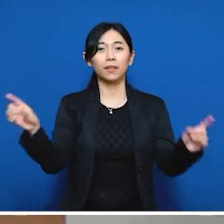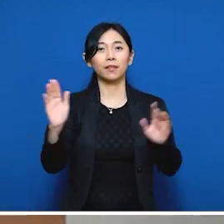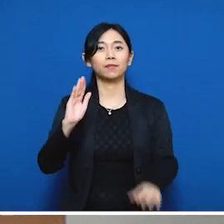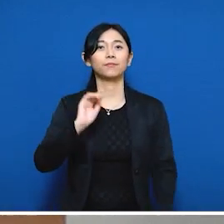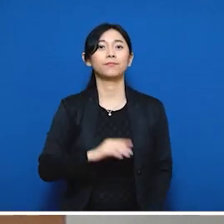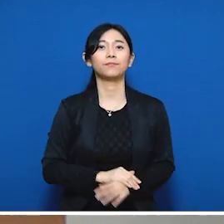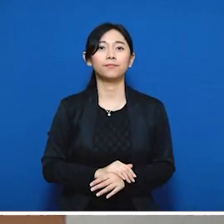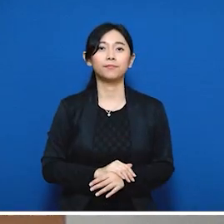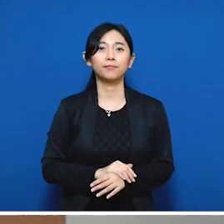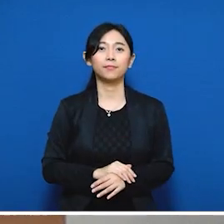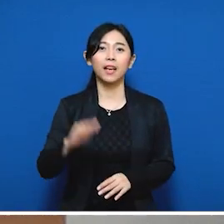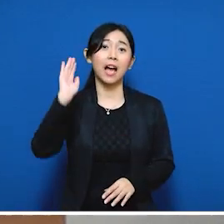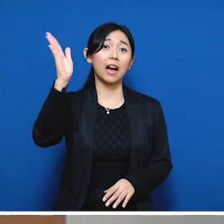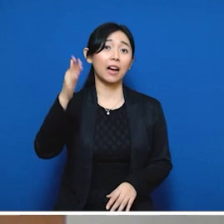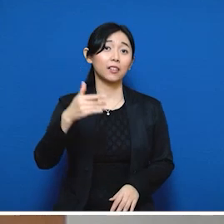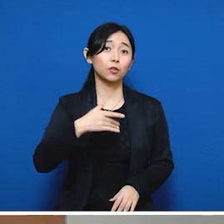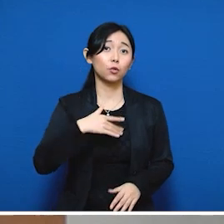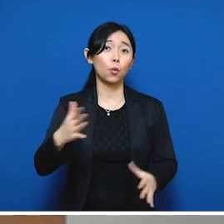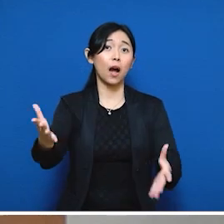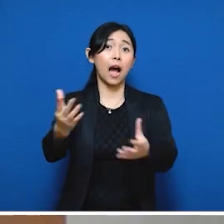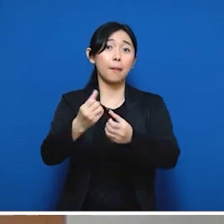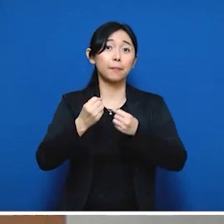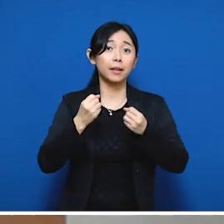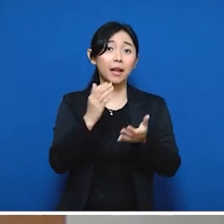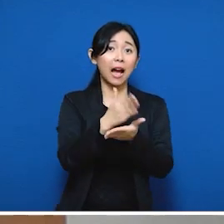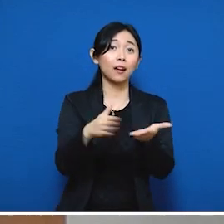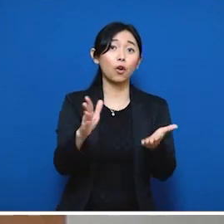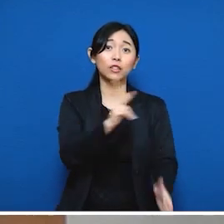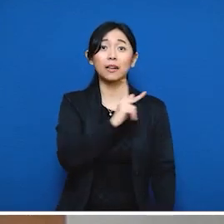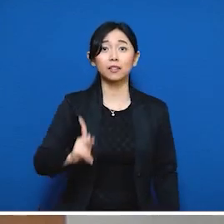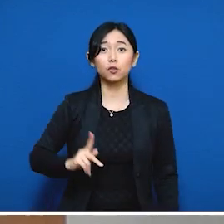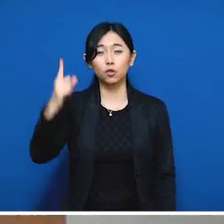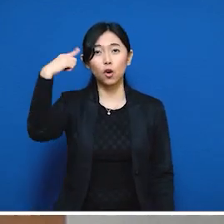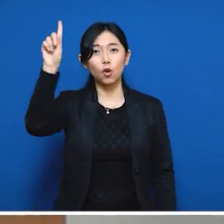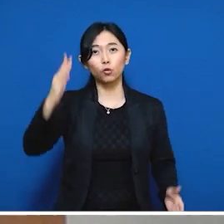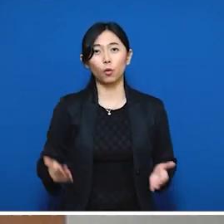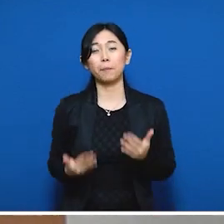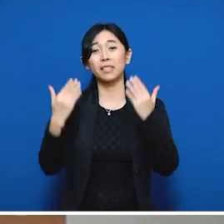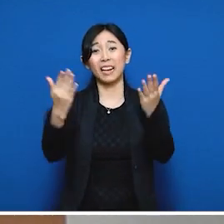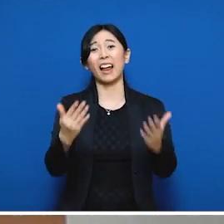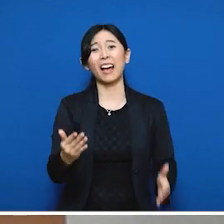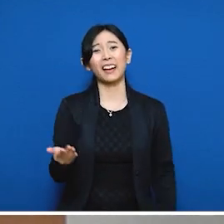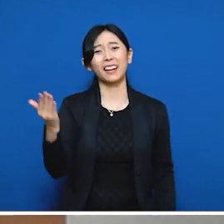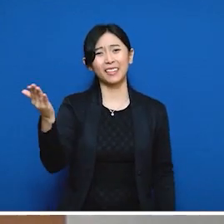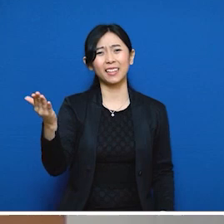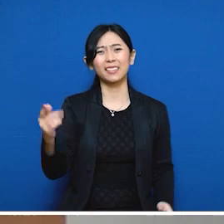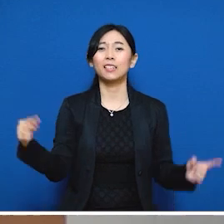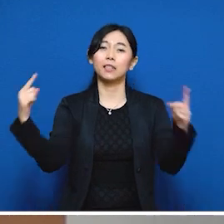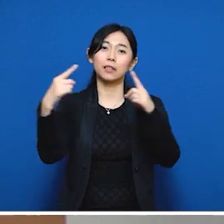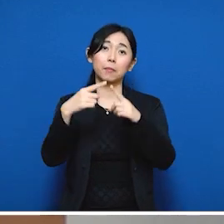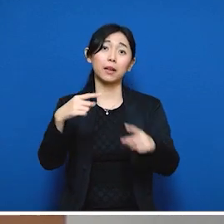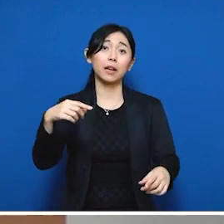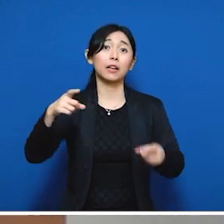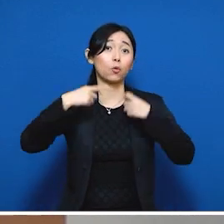Akan kuambilkah anggota Kristus untuk menyerahkannya kepada